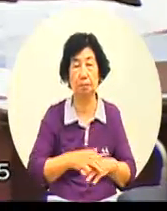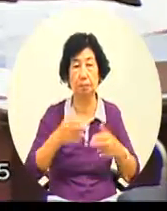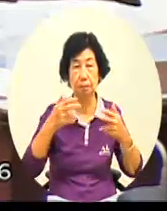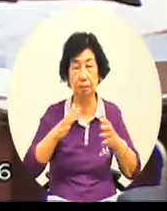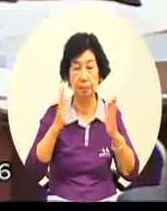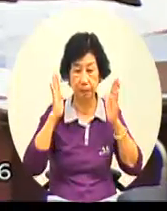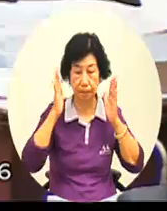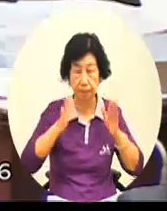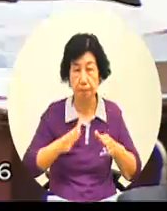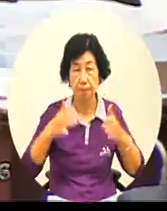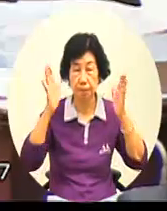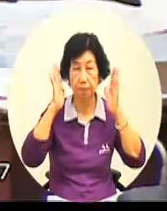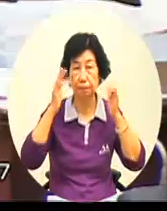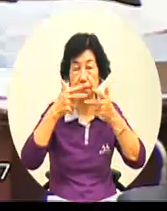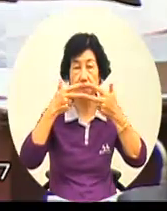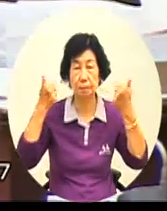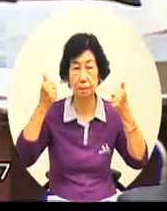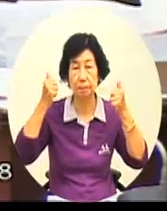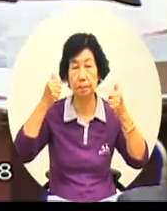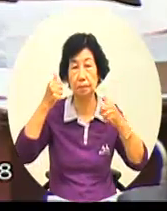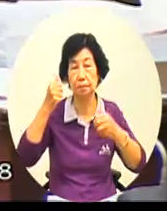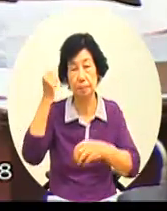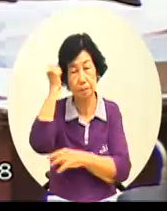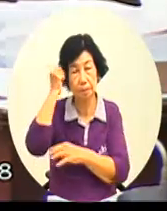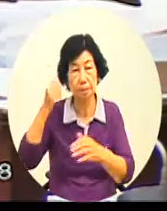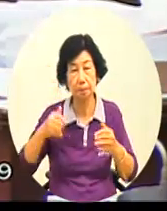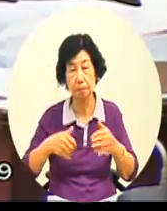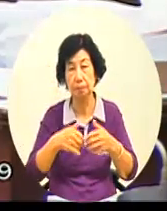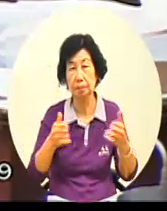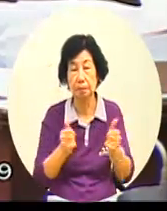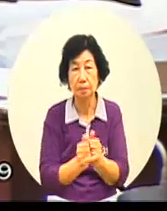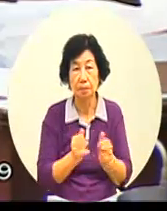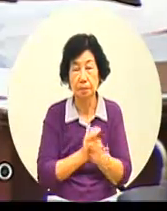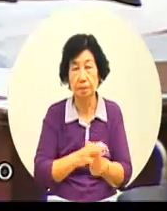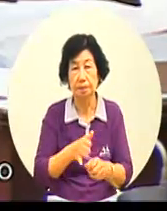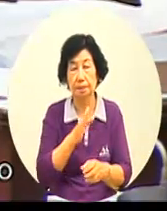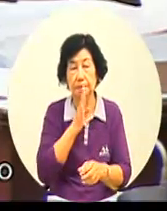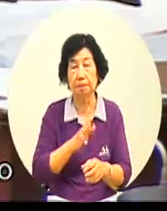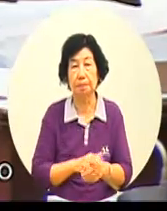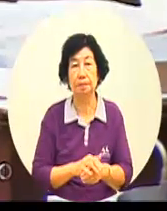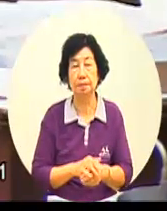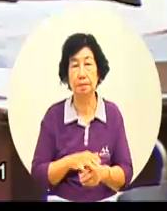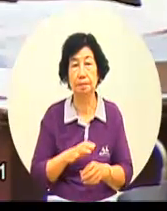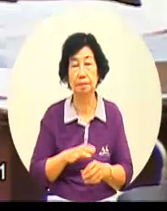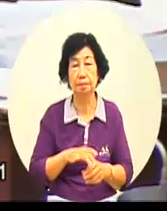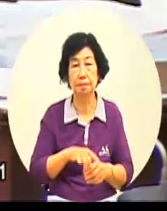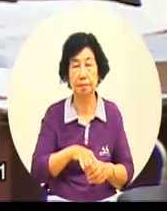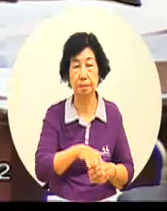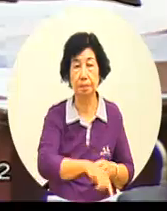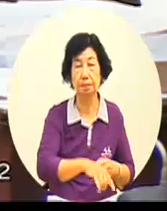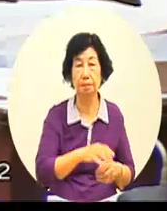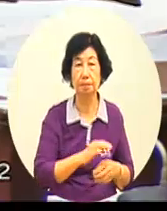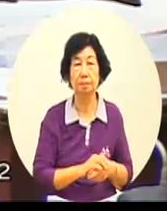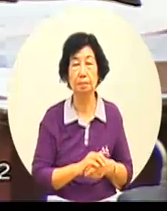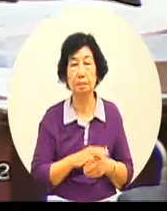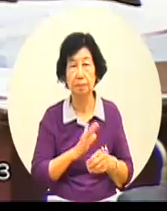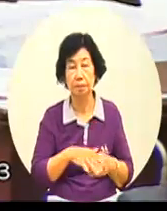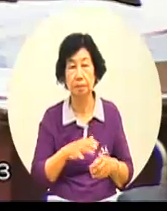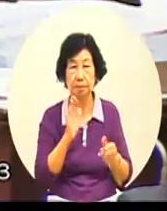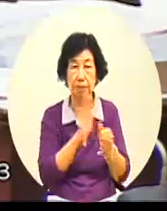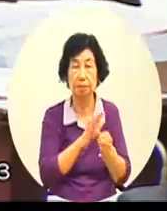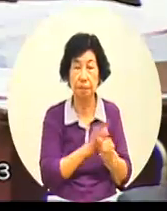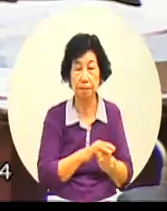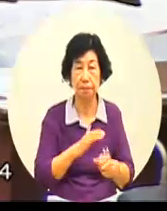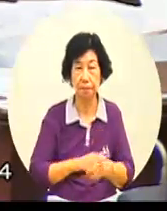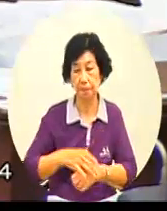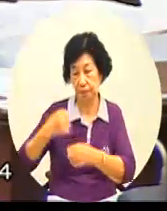高雄市内底算少数的族群啦吼。另外，咱的兵役局呢，伊是咧主管啥，就咧主管军人